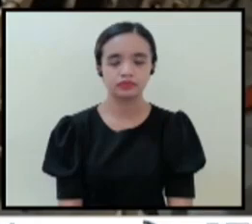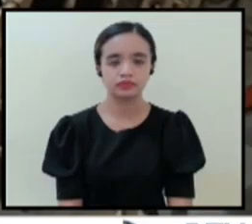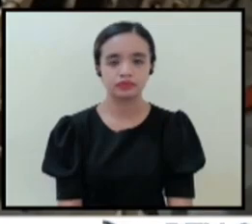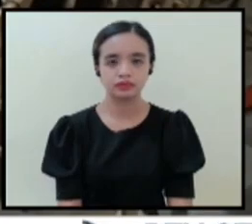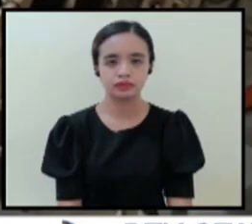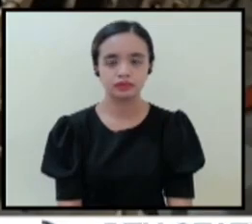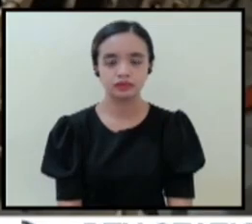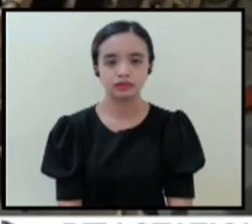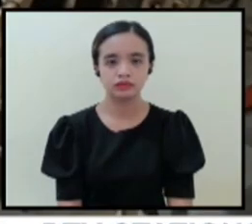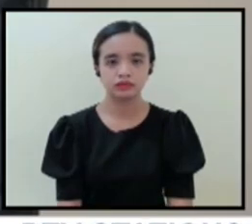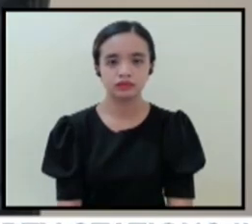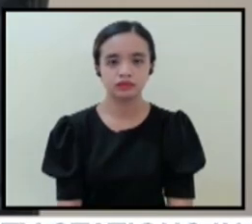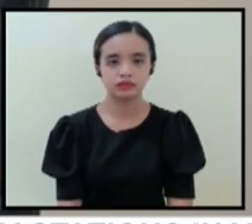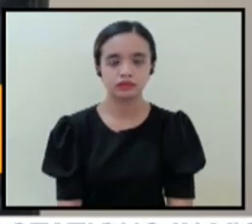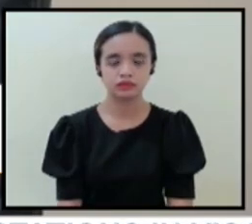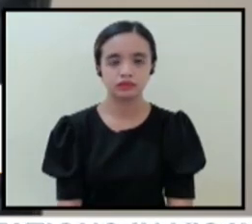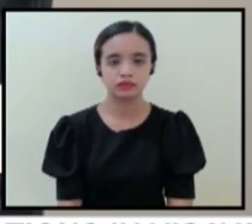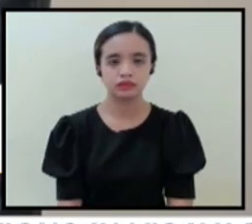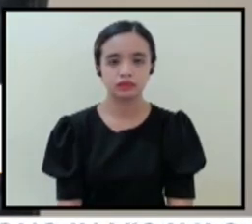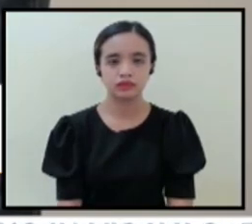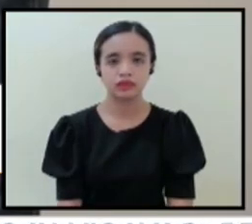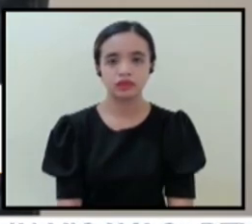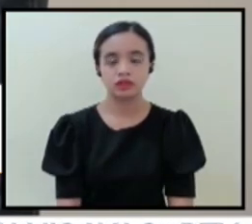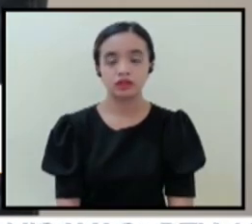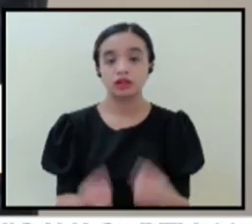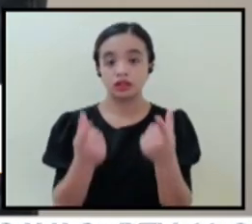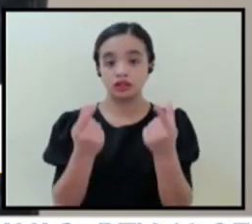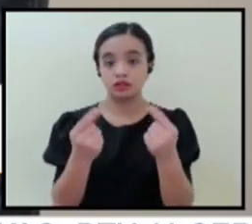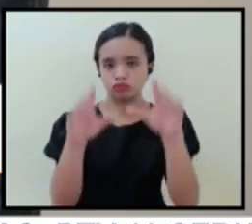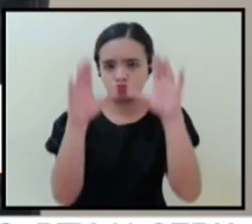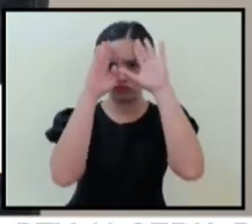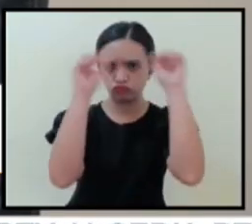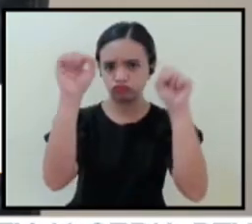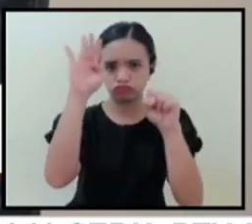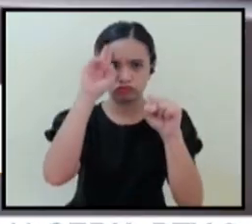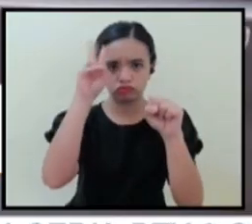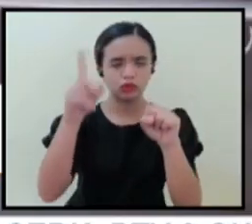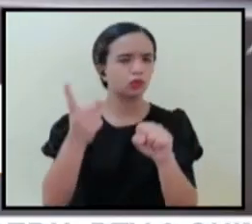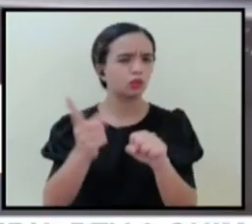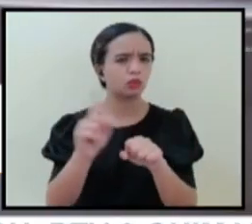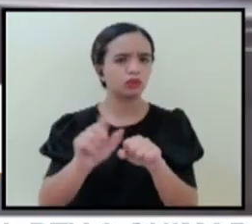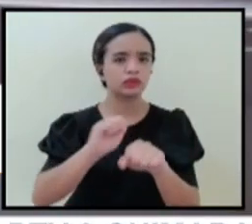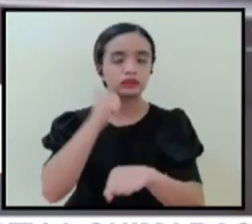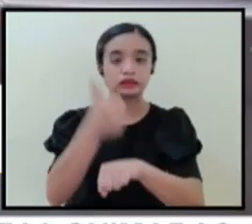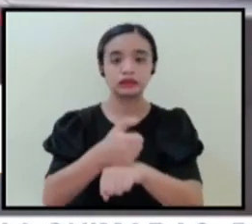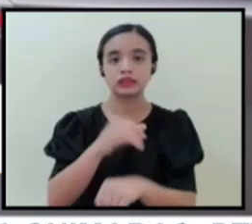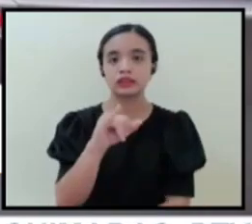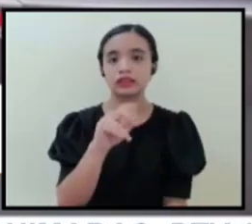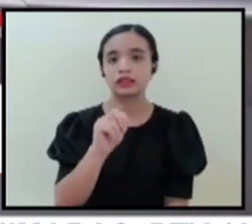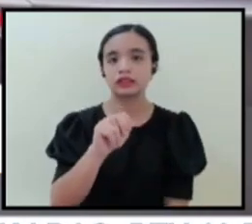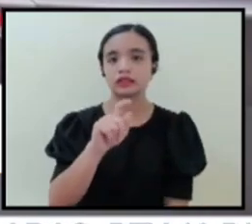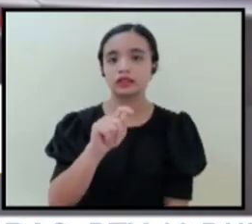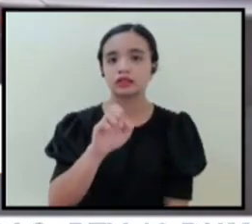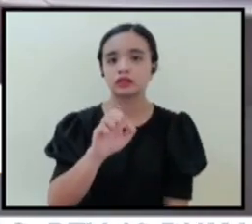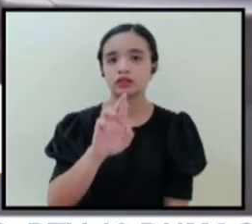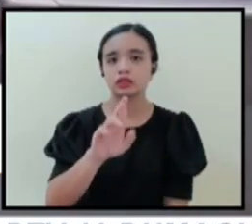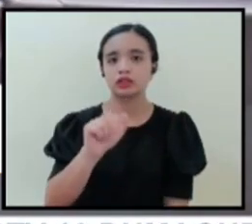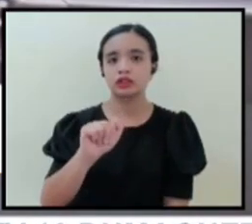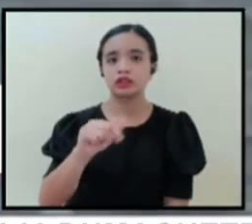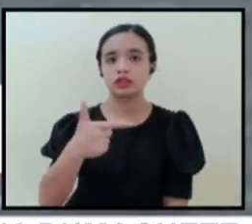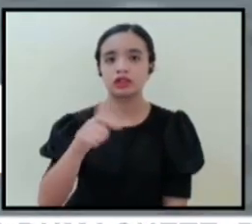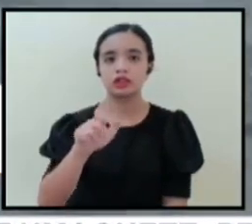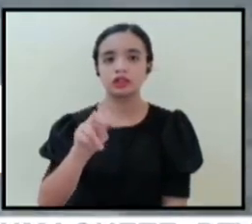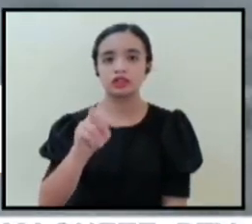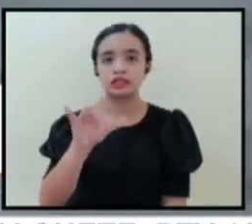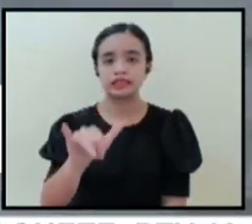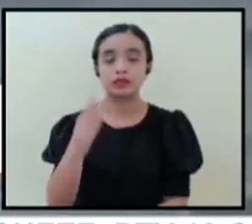Isang interagency task force ang agad na binuo ni Pangulong Ferdinand R. Marcos Jr. para marisolba ang posibleng epekto ng oil